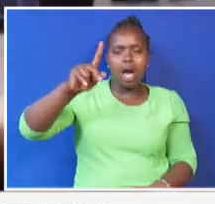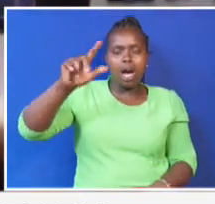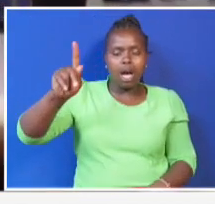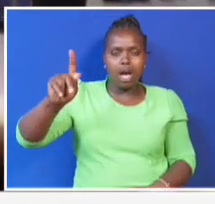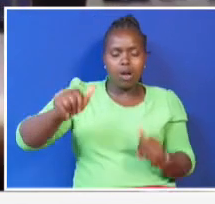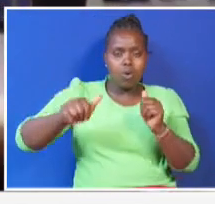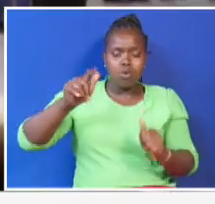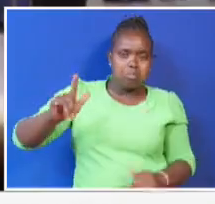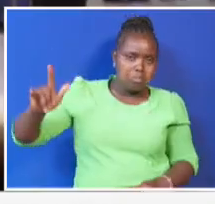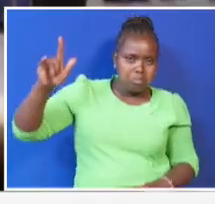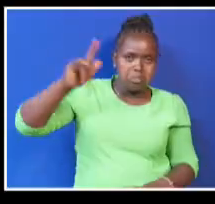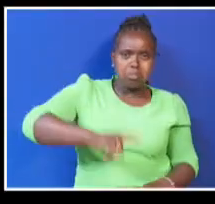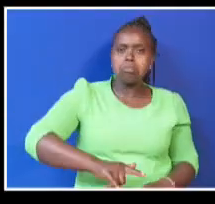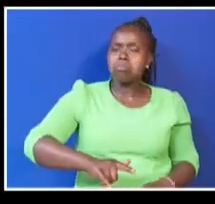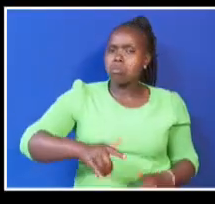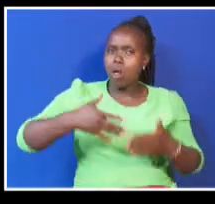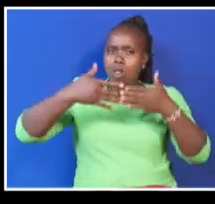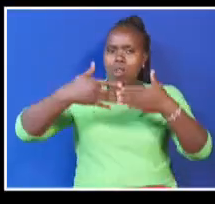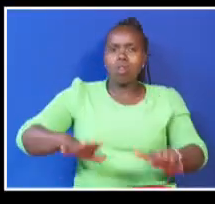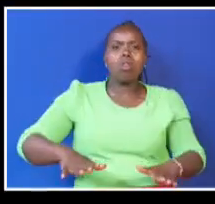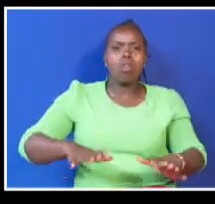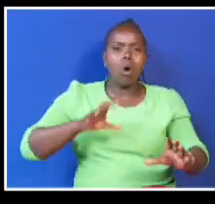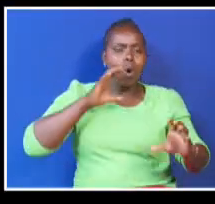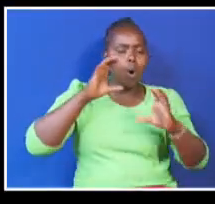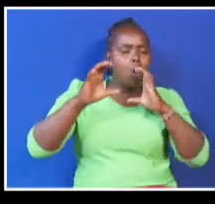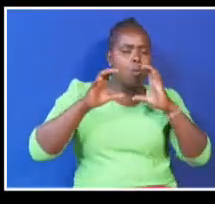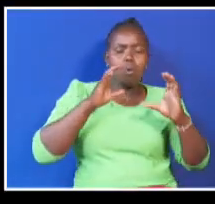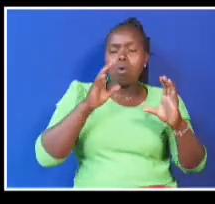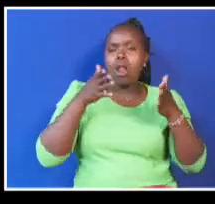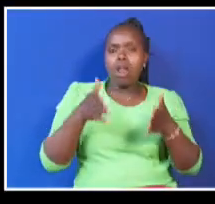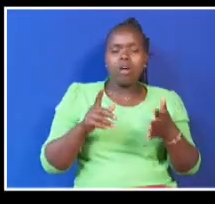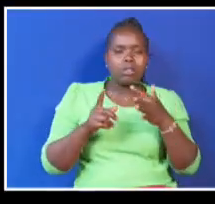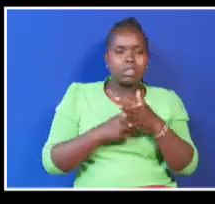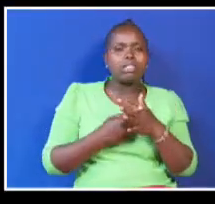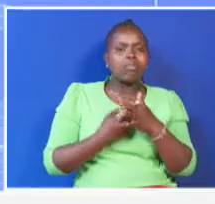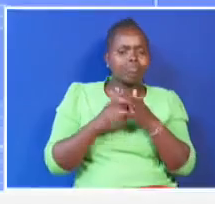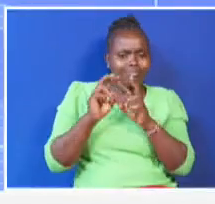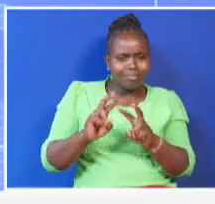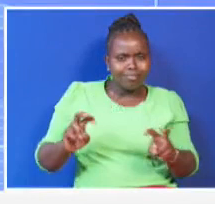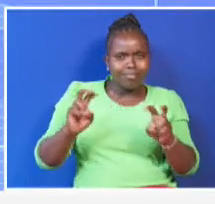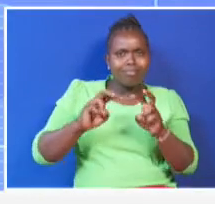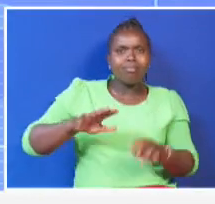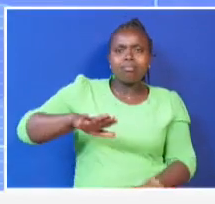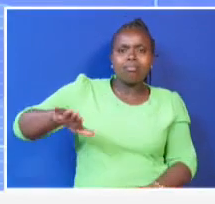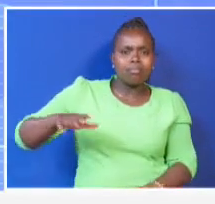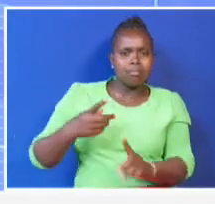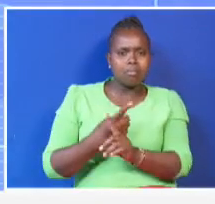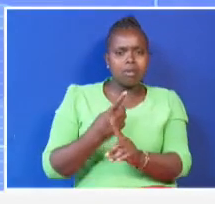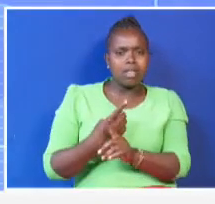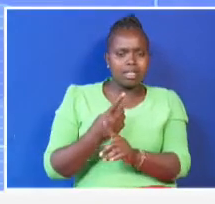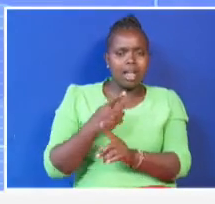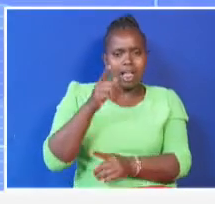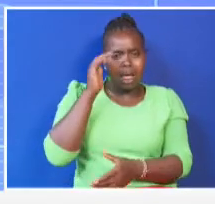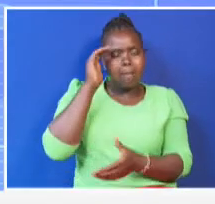ambapo ndege hiyo ilipotea ama ilipoteleza mawasiliano, na tayari wameanza kuvitathmini vipande vinavyoaminika